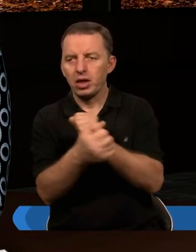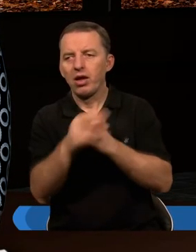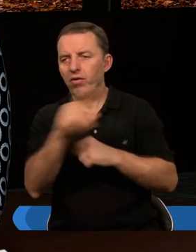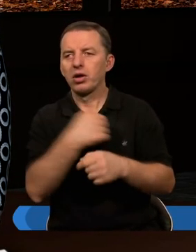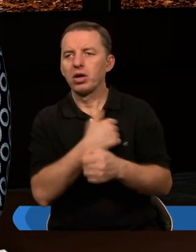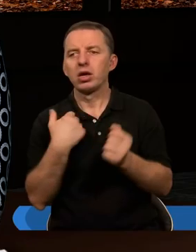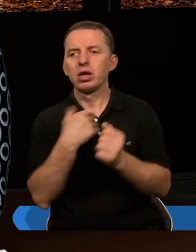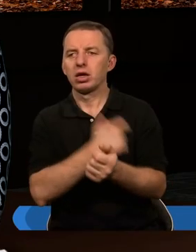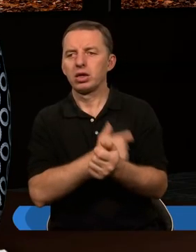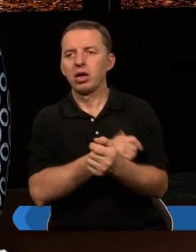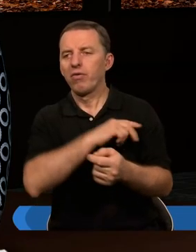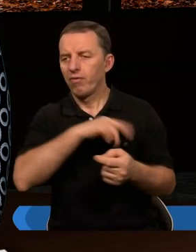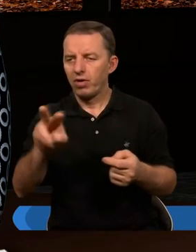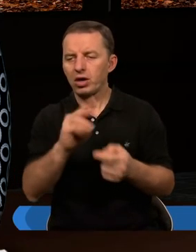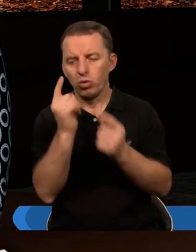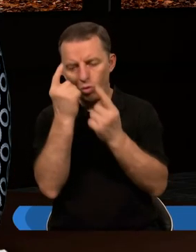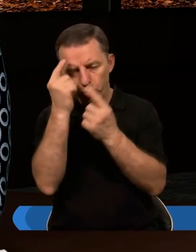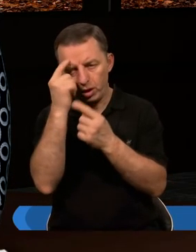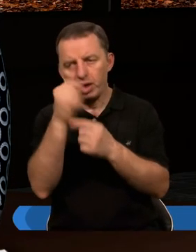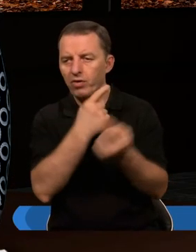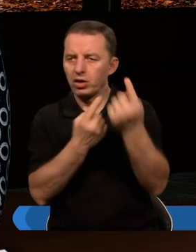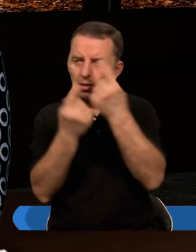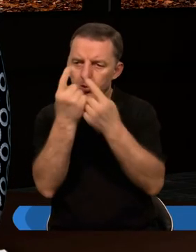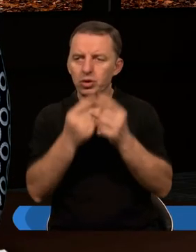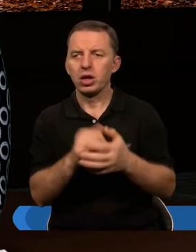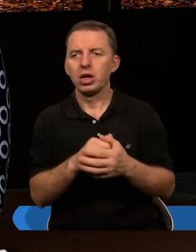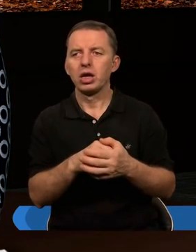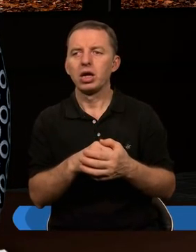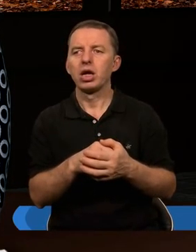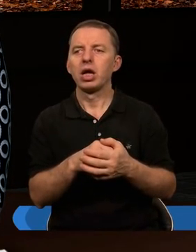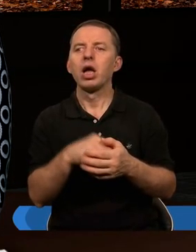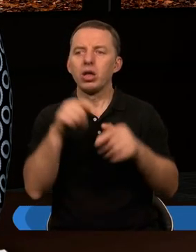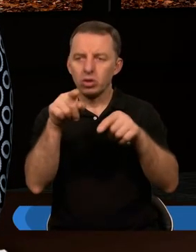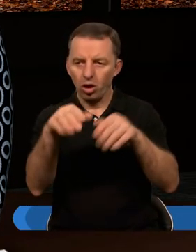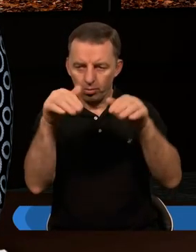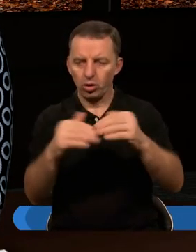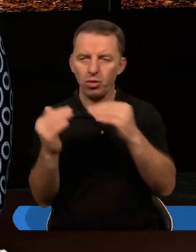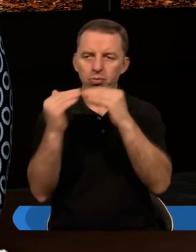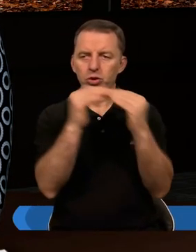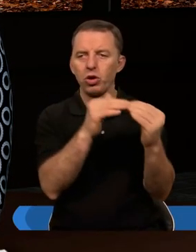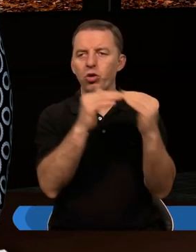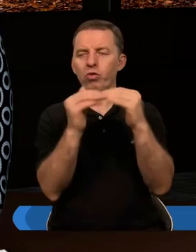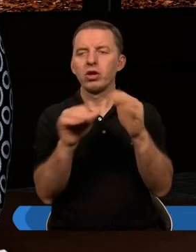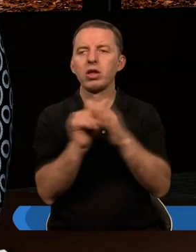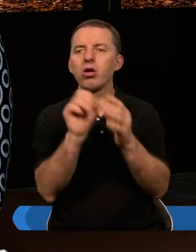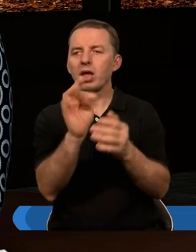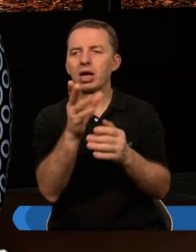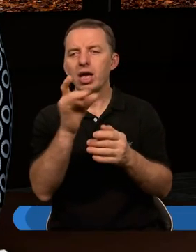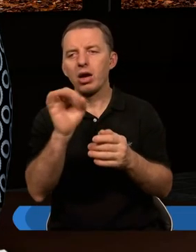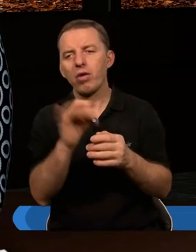serce, to ja zmienię wasz umysł, wasze myśli. I to można przyrównać też do takiego